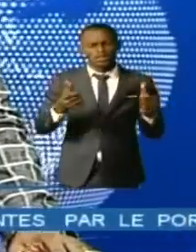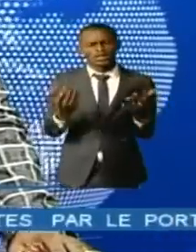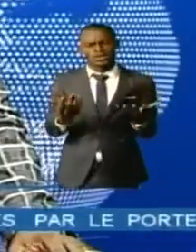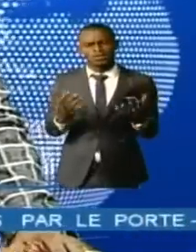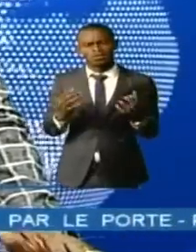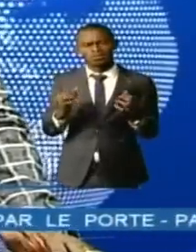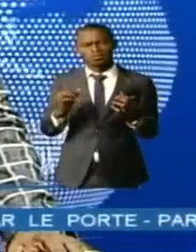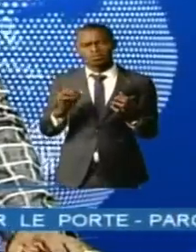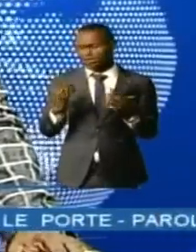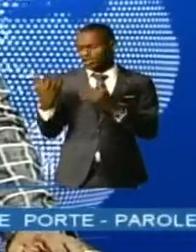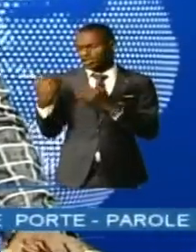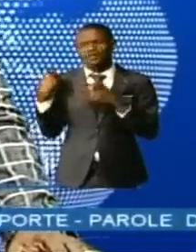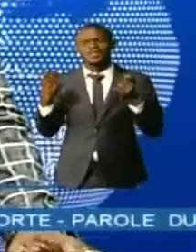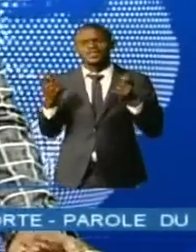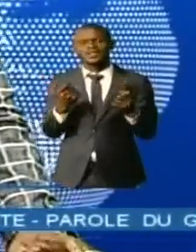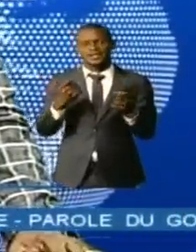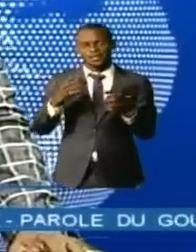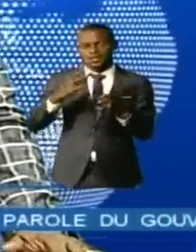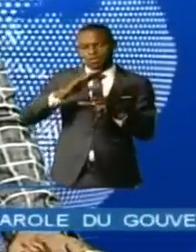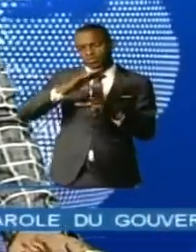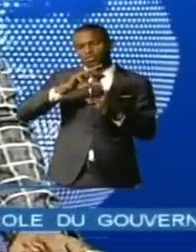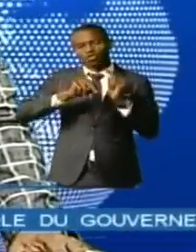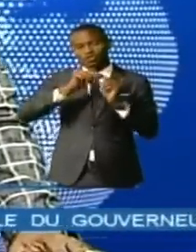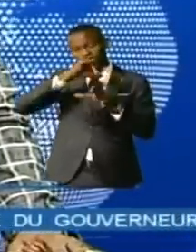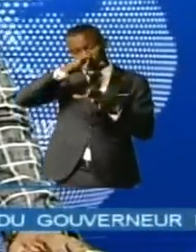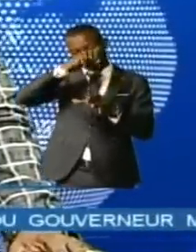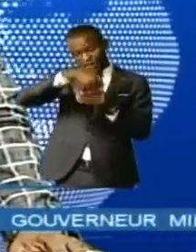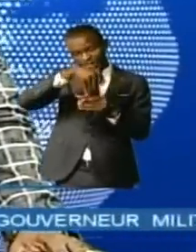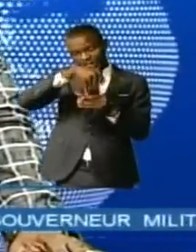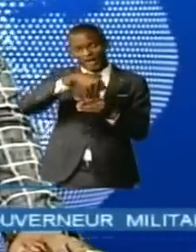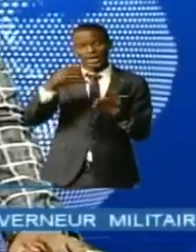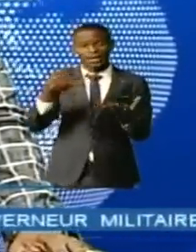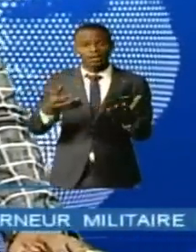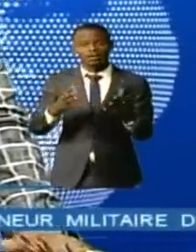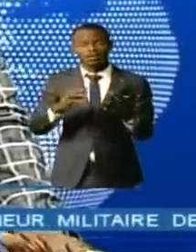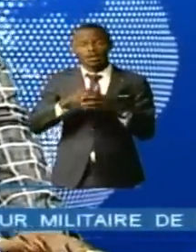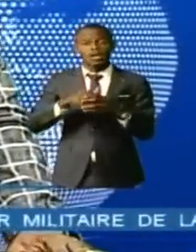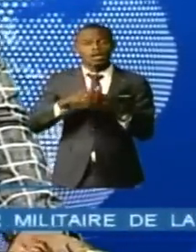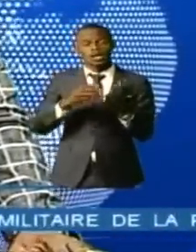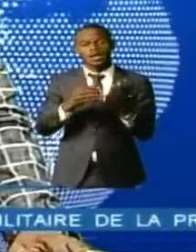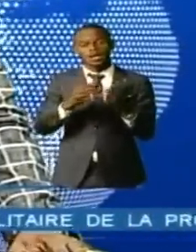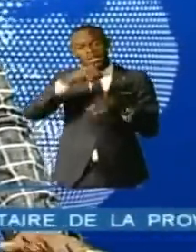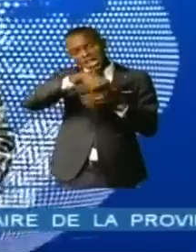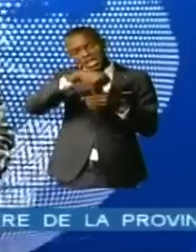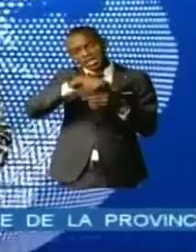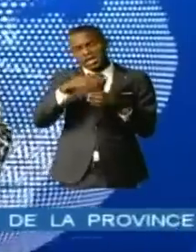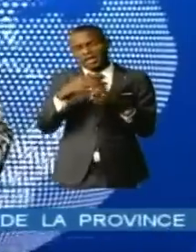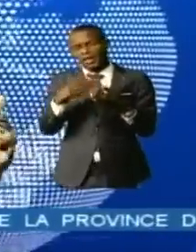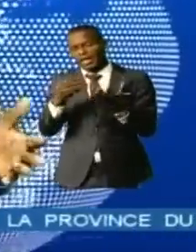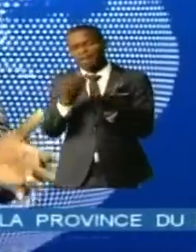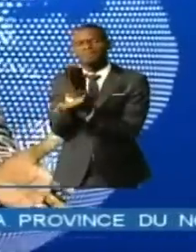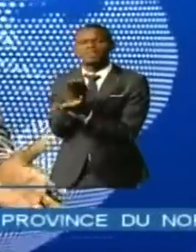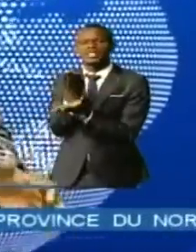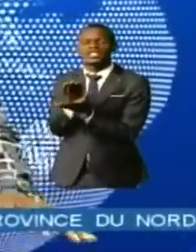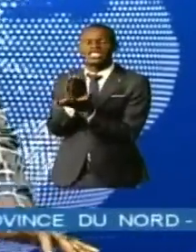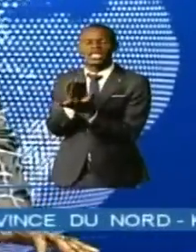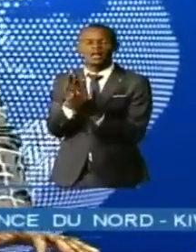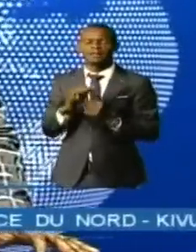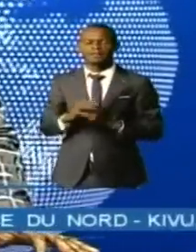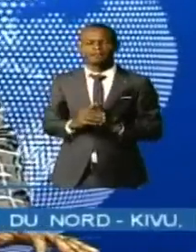gouvernance financière interne d'une part et la gouvernance financière budgétaire d'autre part. La gouvernance